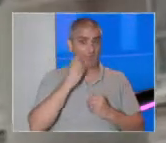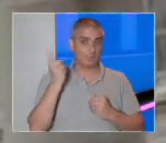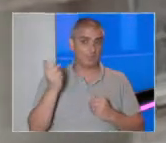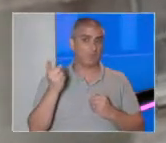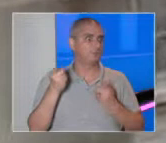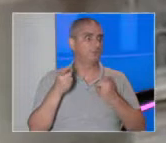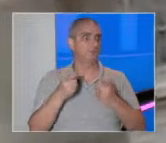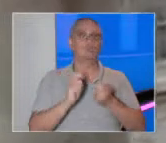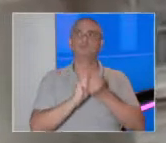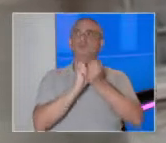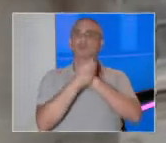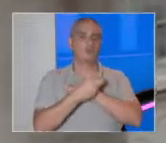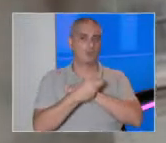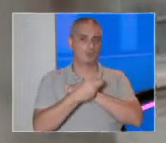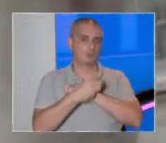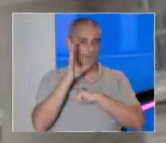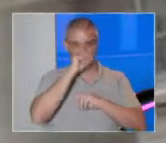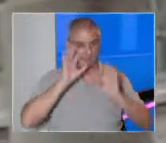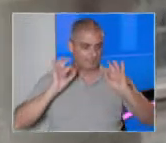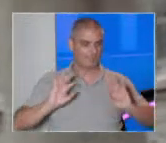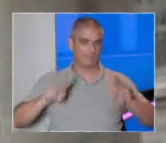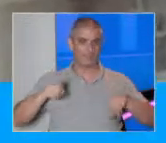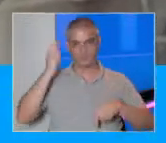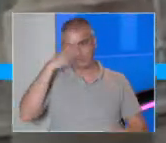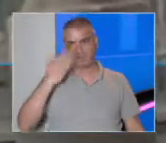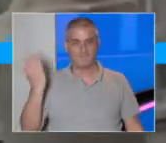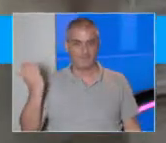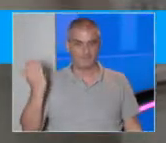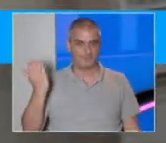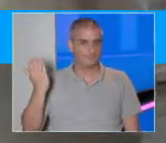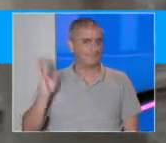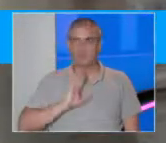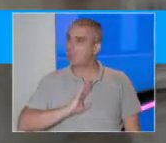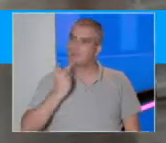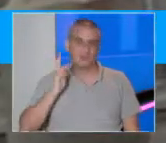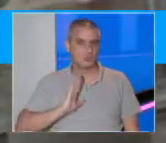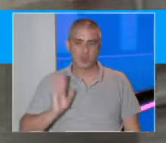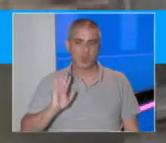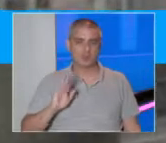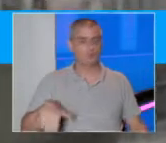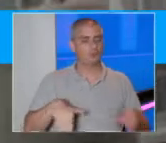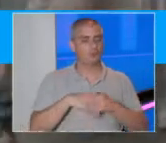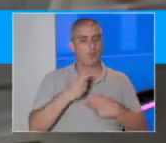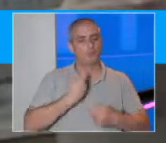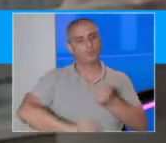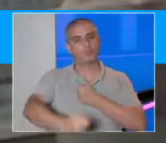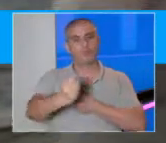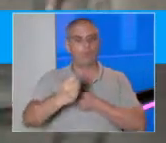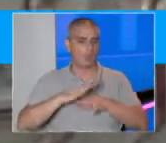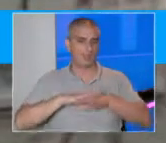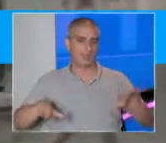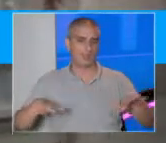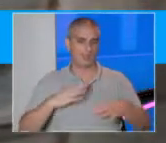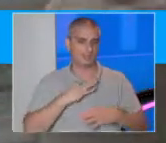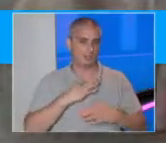זה שינוי פרדיגמטי, שהם מבינים את זה. אין יותר שלום תמורת